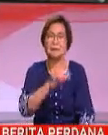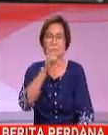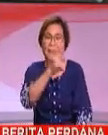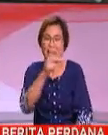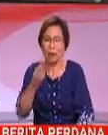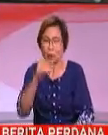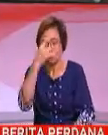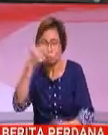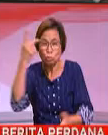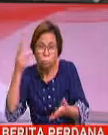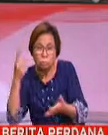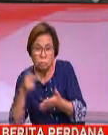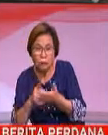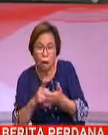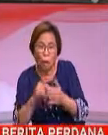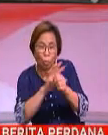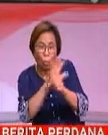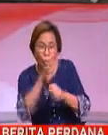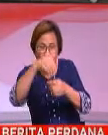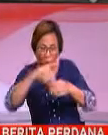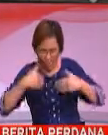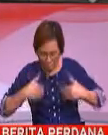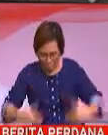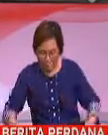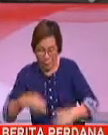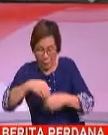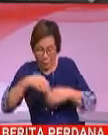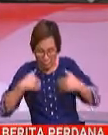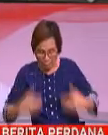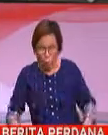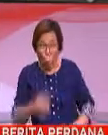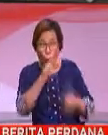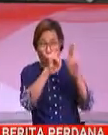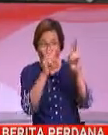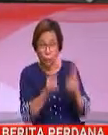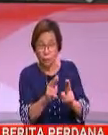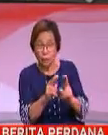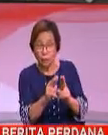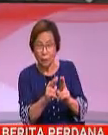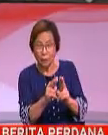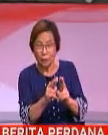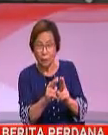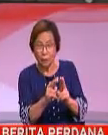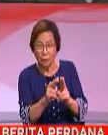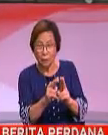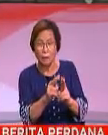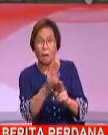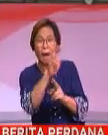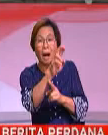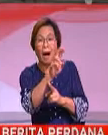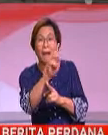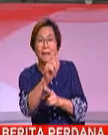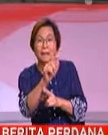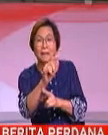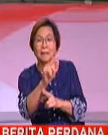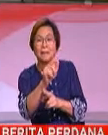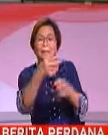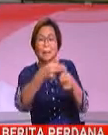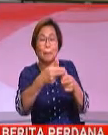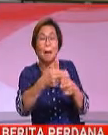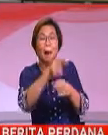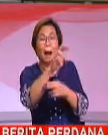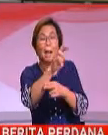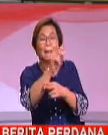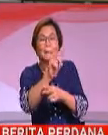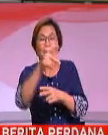dalam tubuh badan manusia. Satu, melalui ujian tindak balas rantai polimerase transkripsi balik atau dikenali